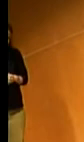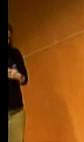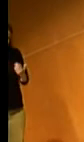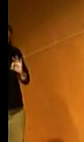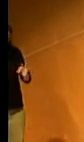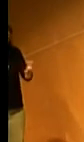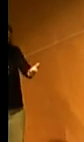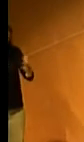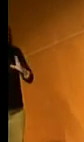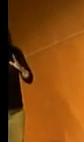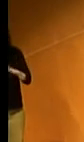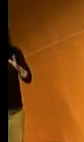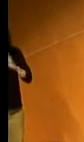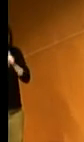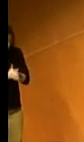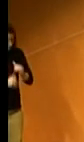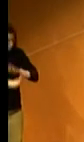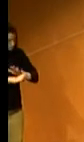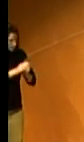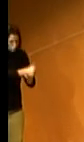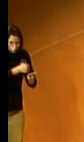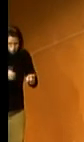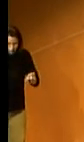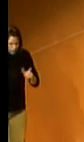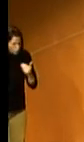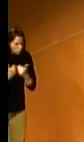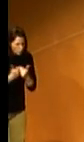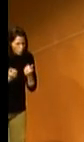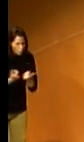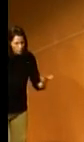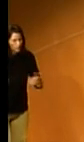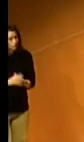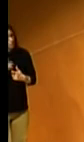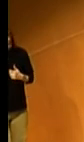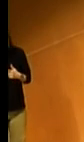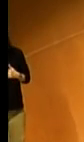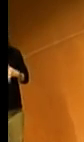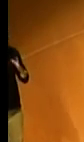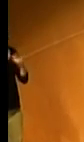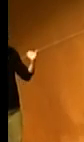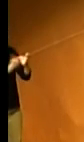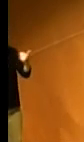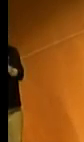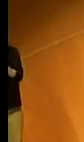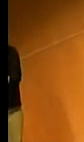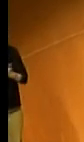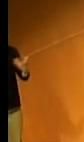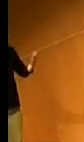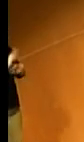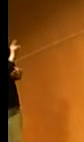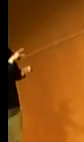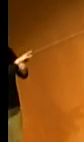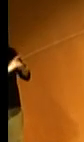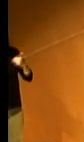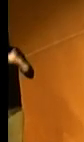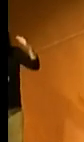de ce qu'on a demandé au départ. Mais ils ont pas, toutes leurs heures ne sont pas comblées. Ça, c'est sûr.